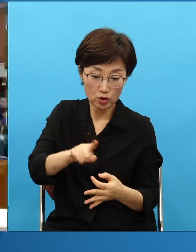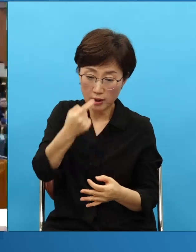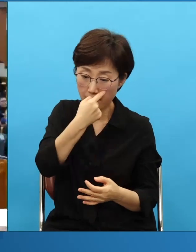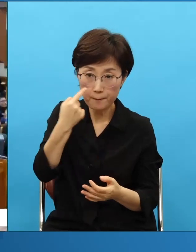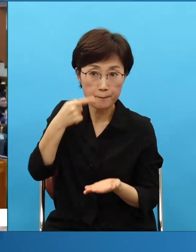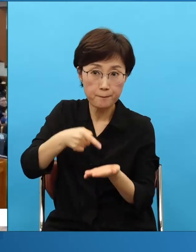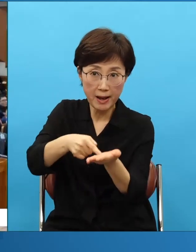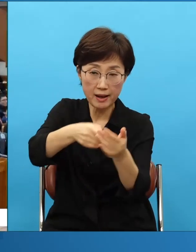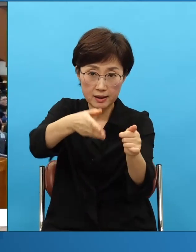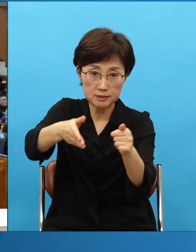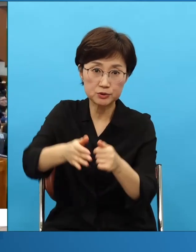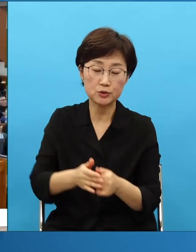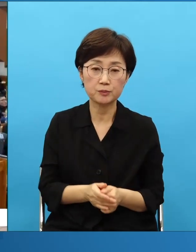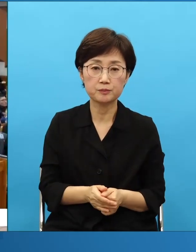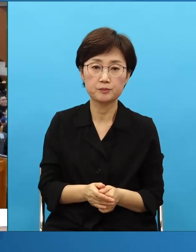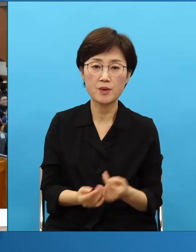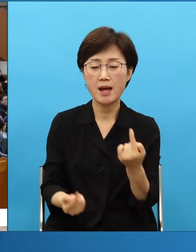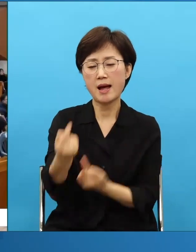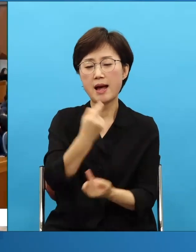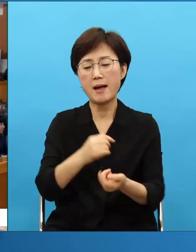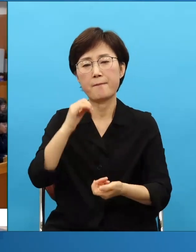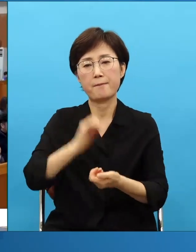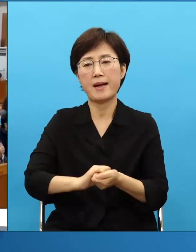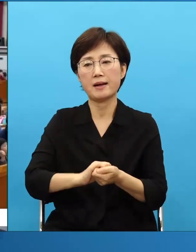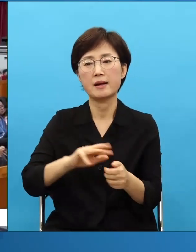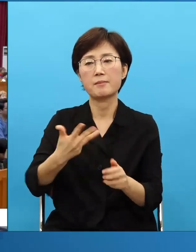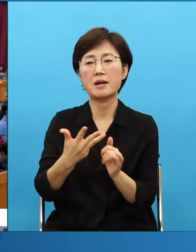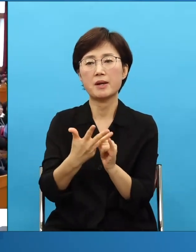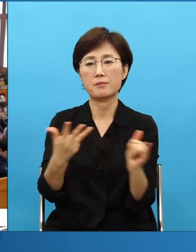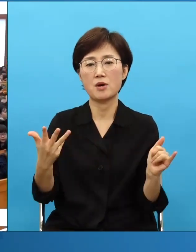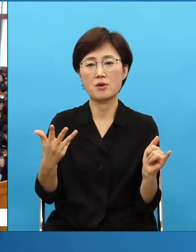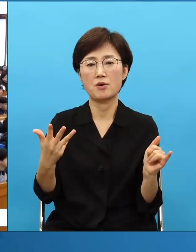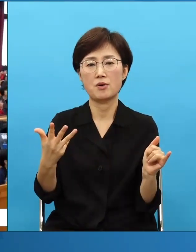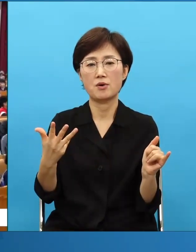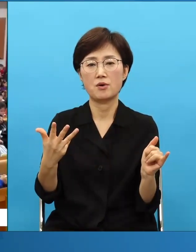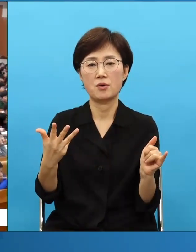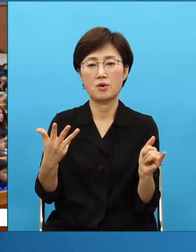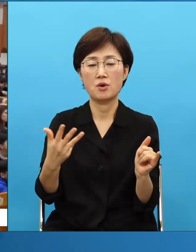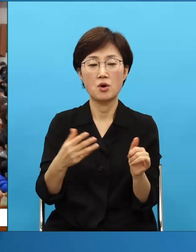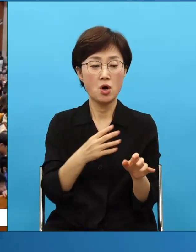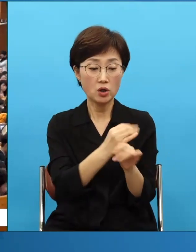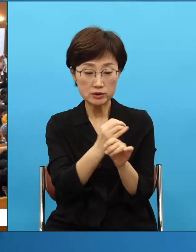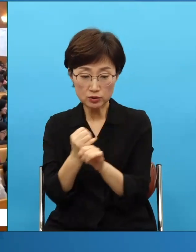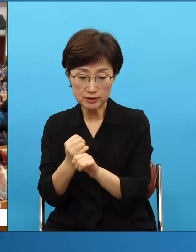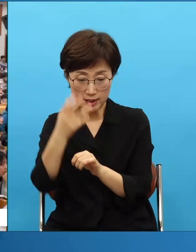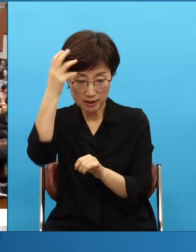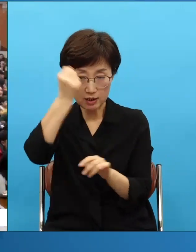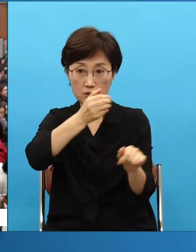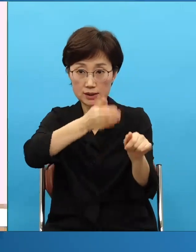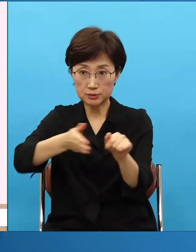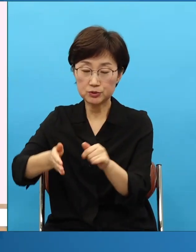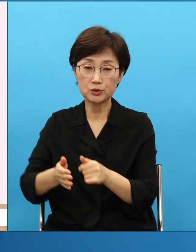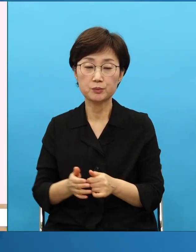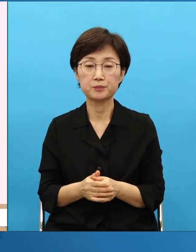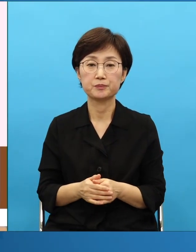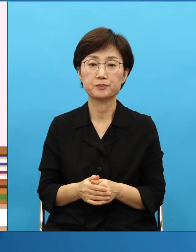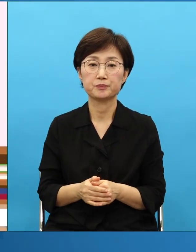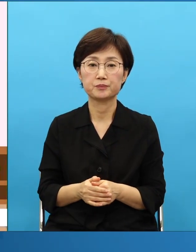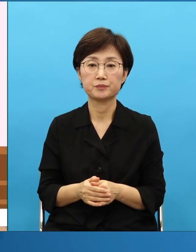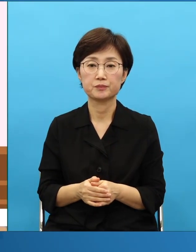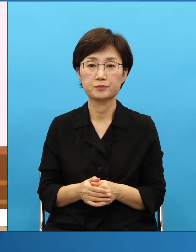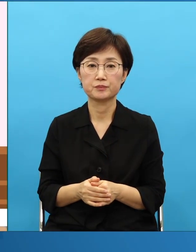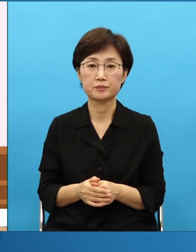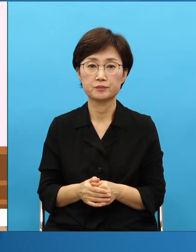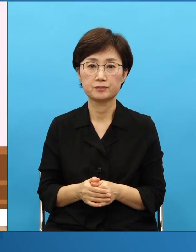해. 선착순 800명까지만 받으니까 등록 기간 꼭 기억해줘. 다시